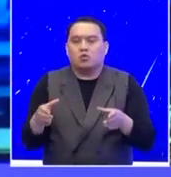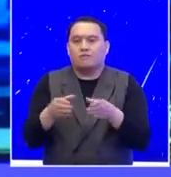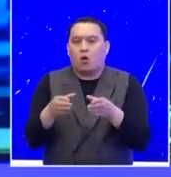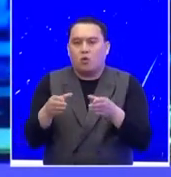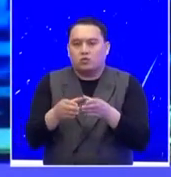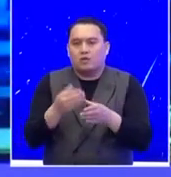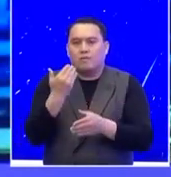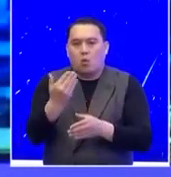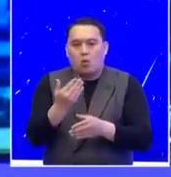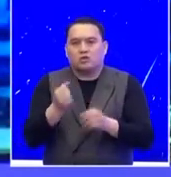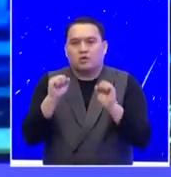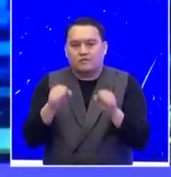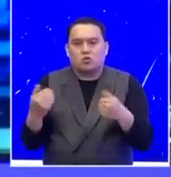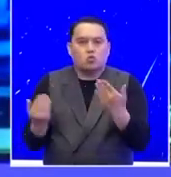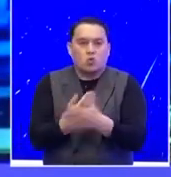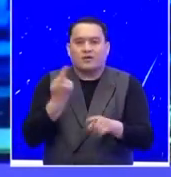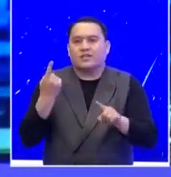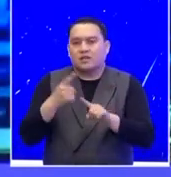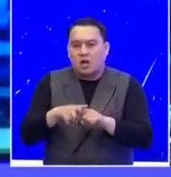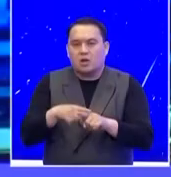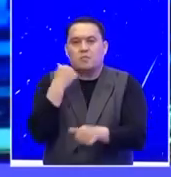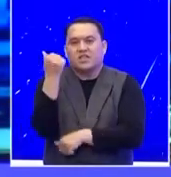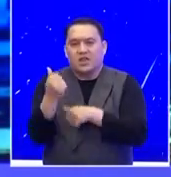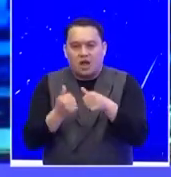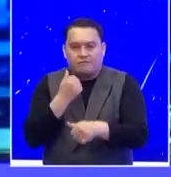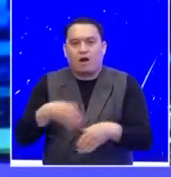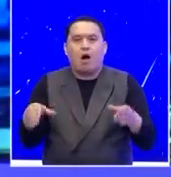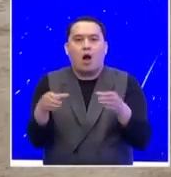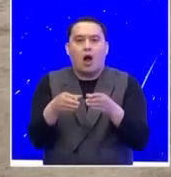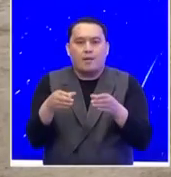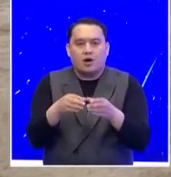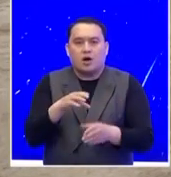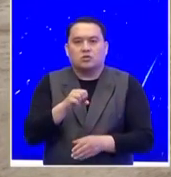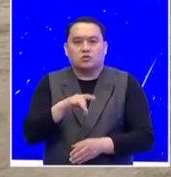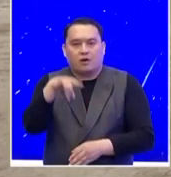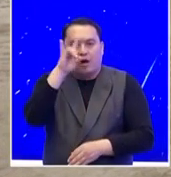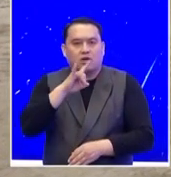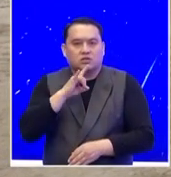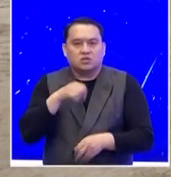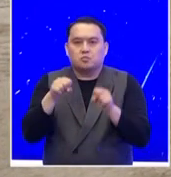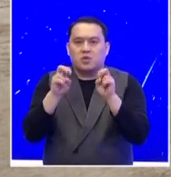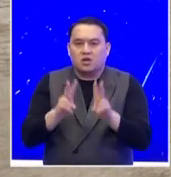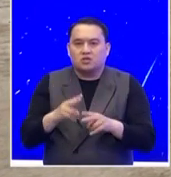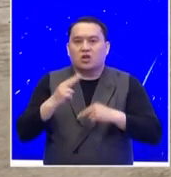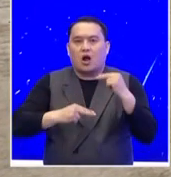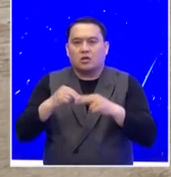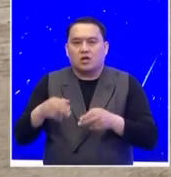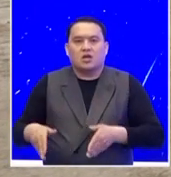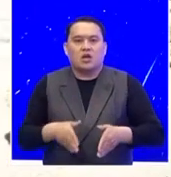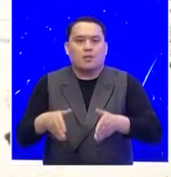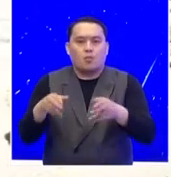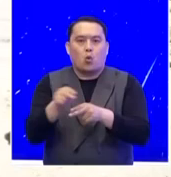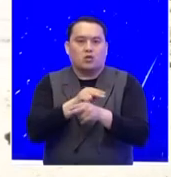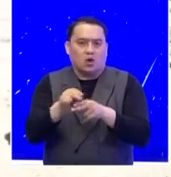компании, работающие с использованием современных технологий и материалов. Компания City Construction в Казахстане специализируется на строительстве и